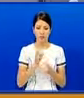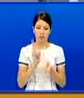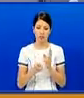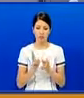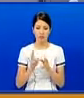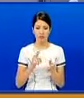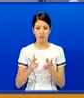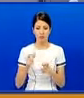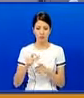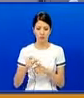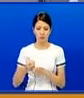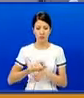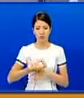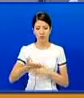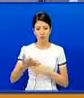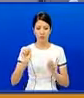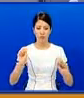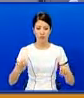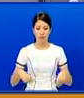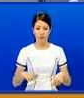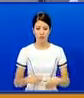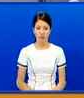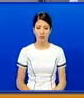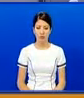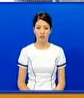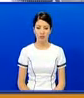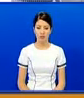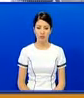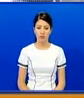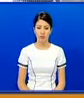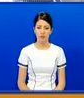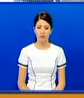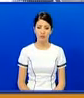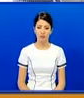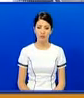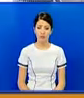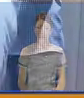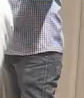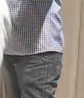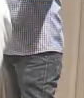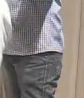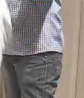әзірлеп, дастархан жаюына әбден болады. Айзат Бауыржанқызы, Талғат Елеубеков, Мұхан Мұратұлы, оңтүстік ақпарат.